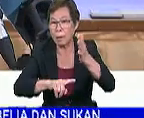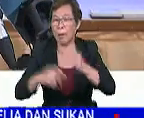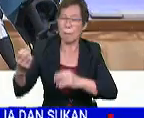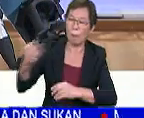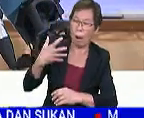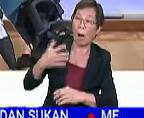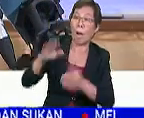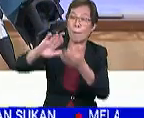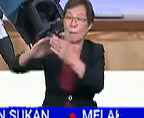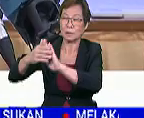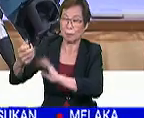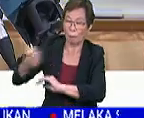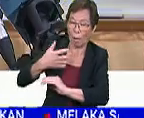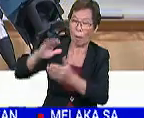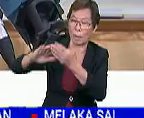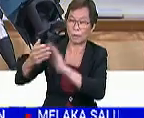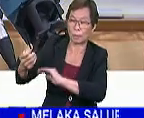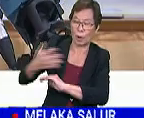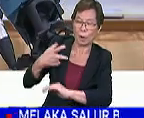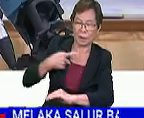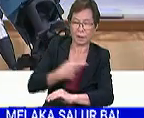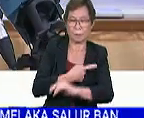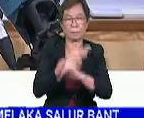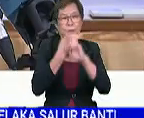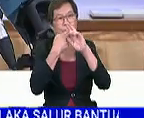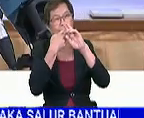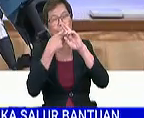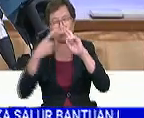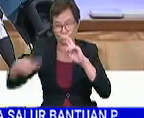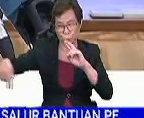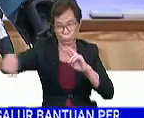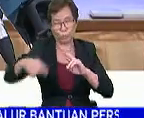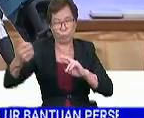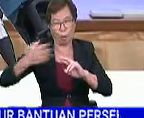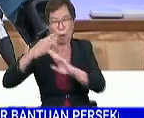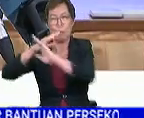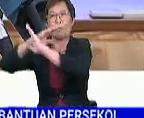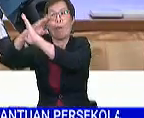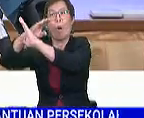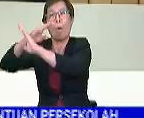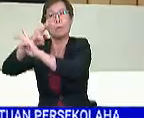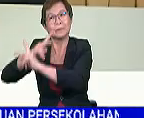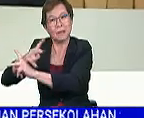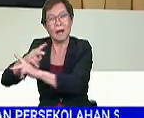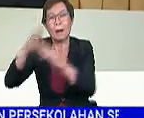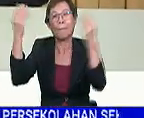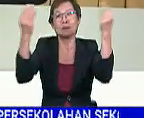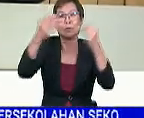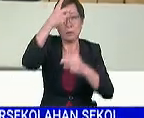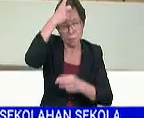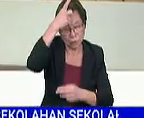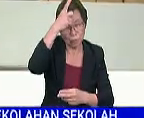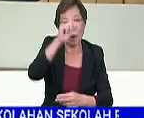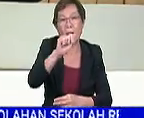information ataupun maklumat kita kita akan lindungi pemberi maklumatah pada Majlis itu Datuk Aidi